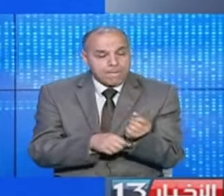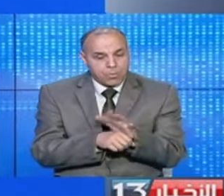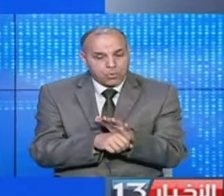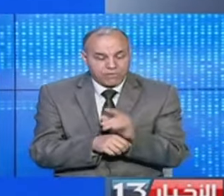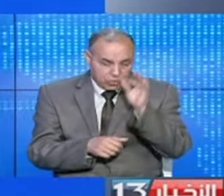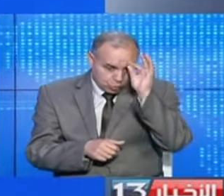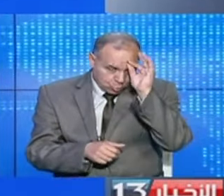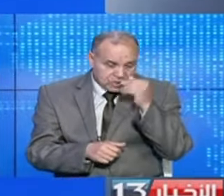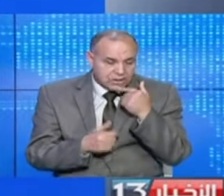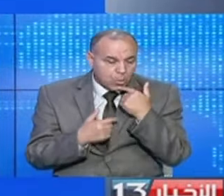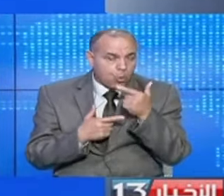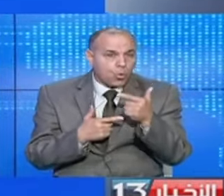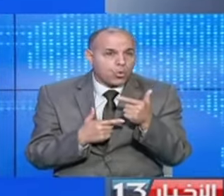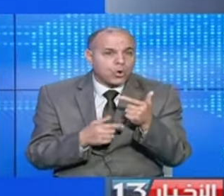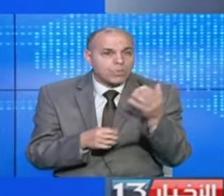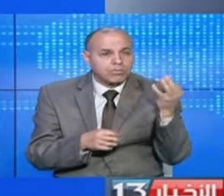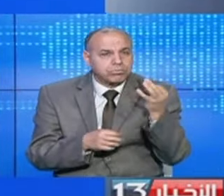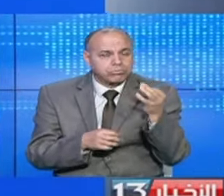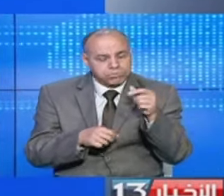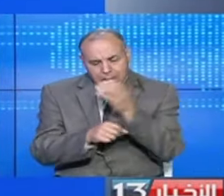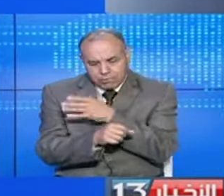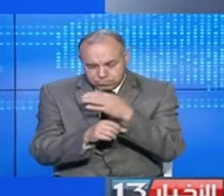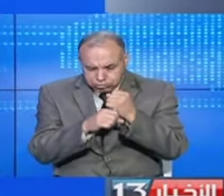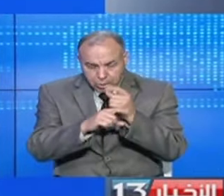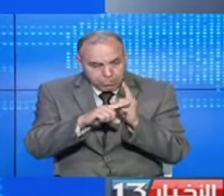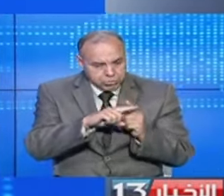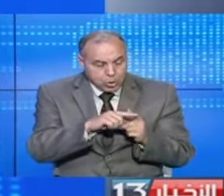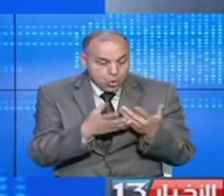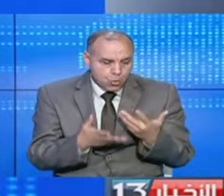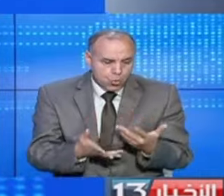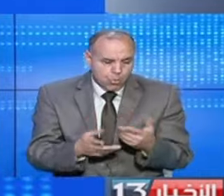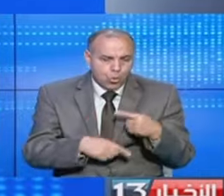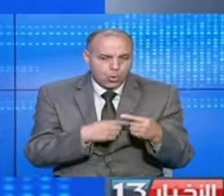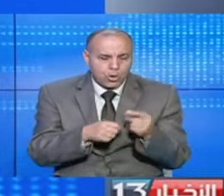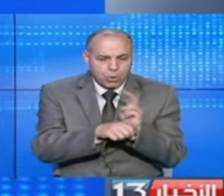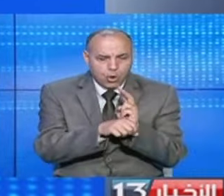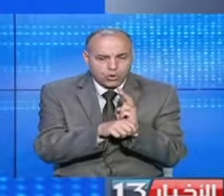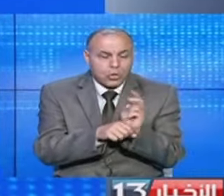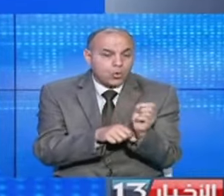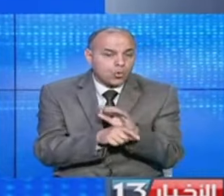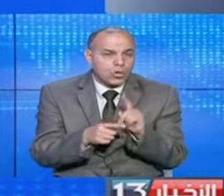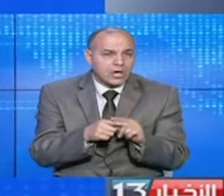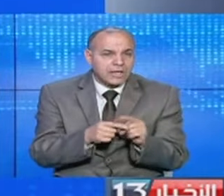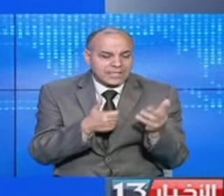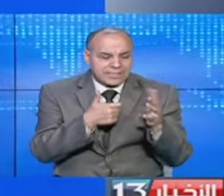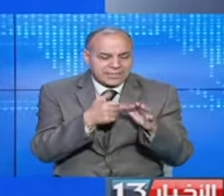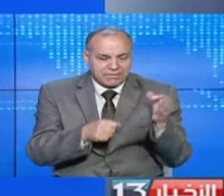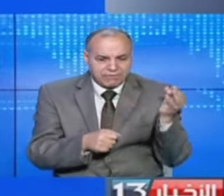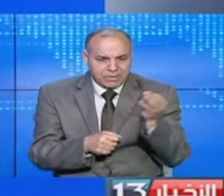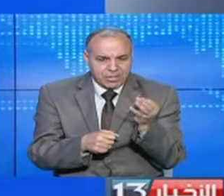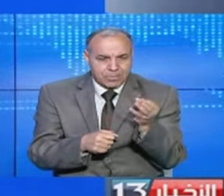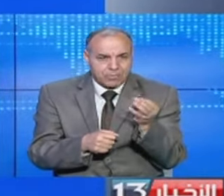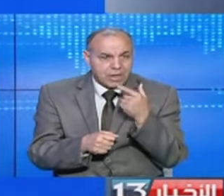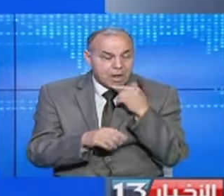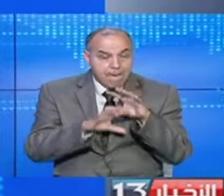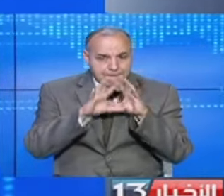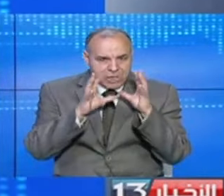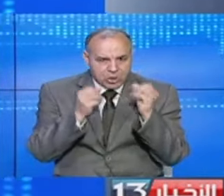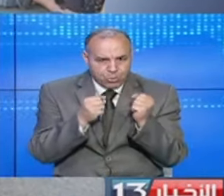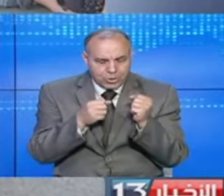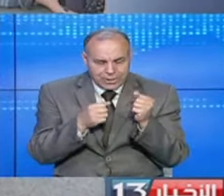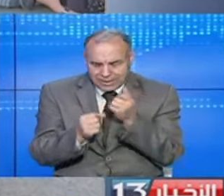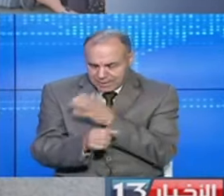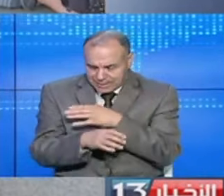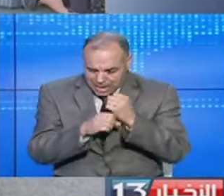الوبائي في تونس، بلغت نسبة التحاليل الإيجابية اليومية لتقصي وباء كورونا 60% من مجموع